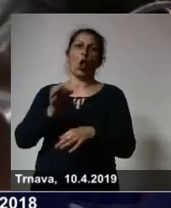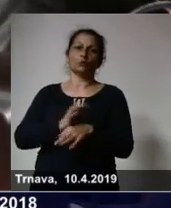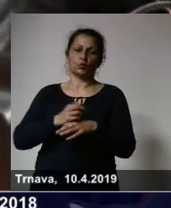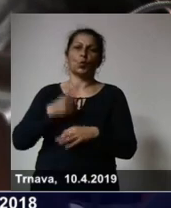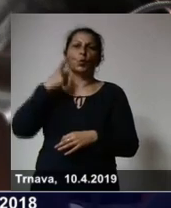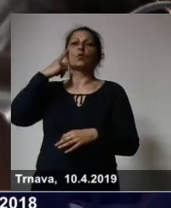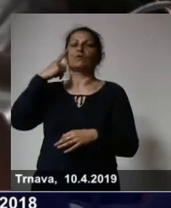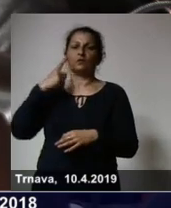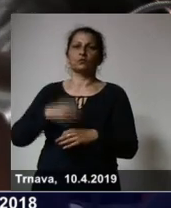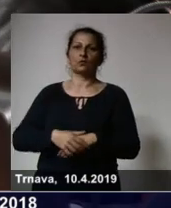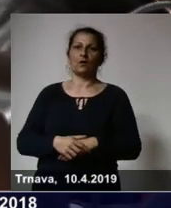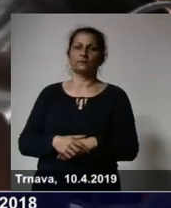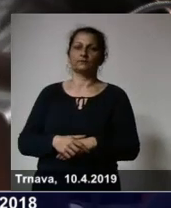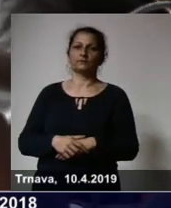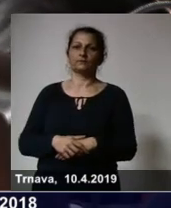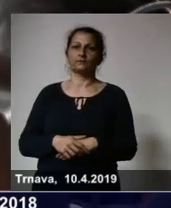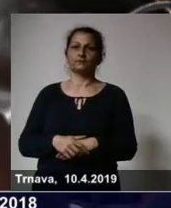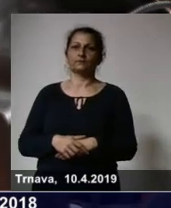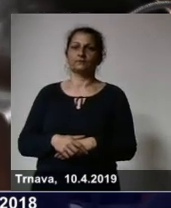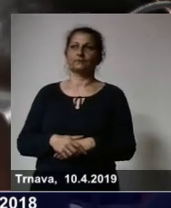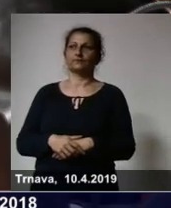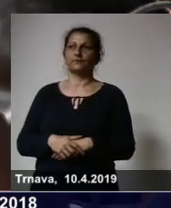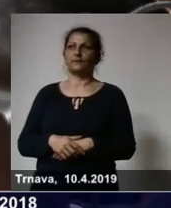vedomie. Nech sa páči.